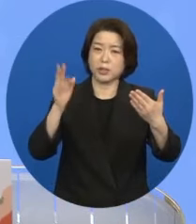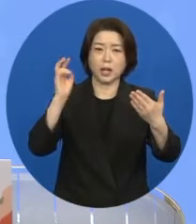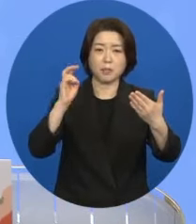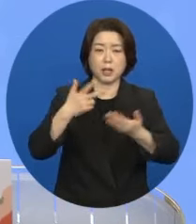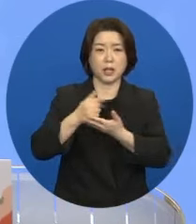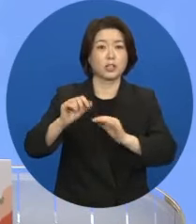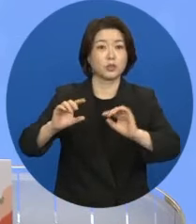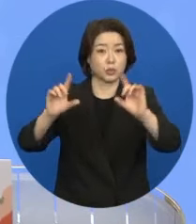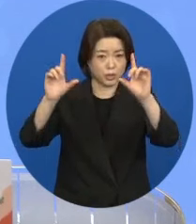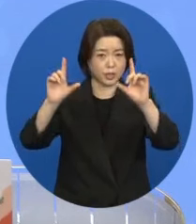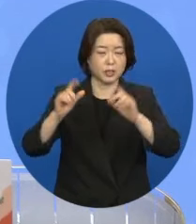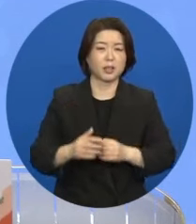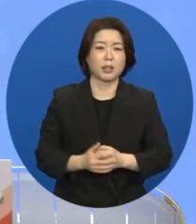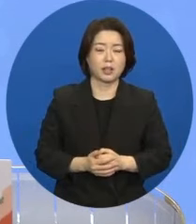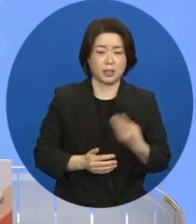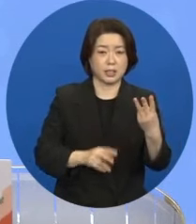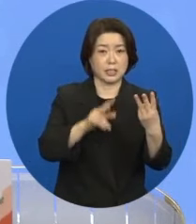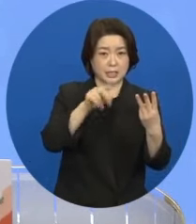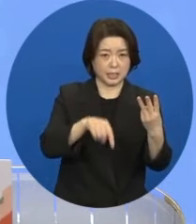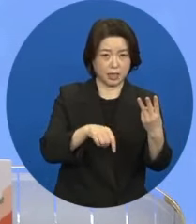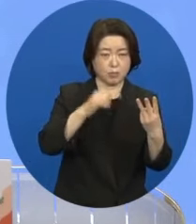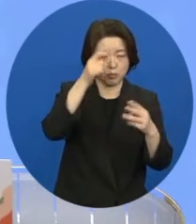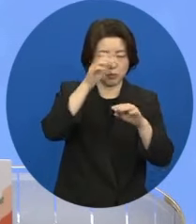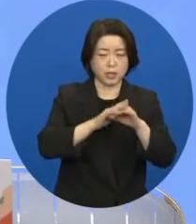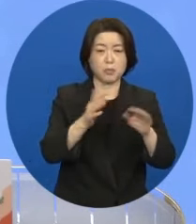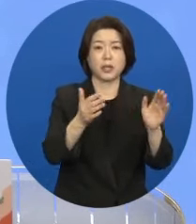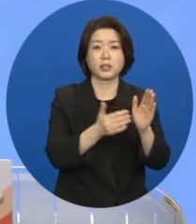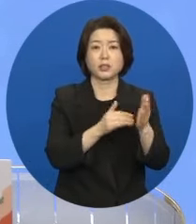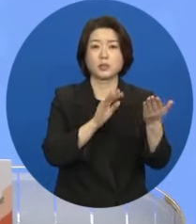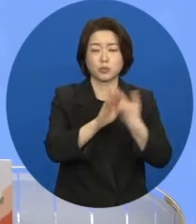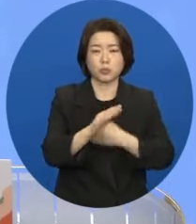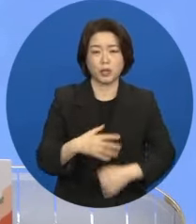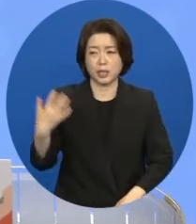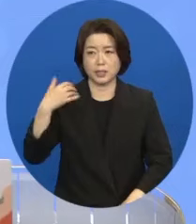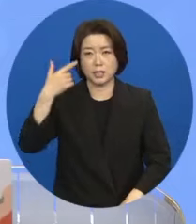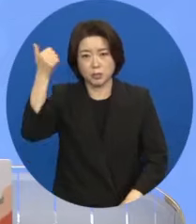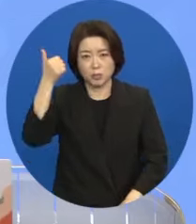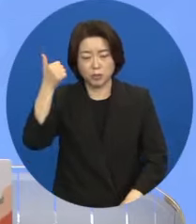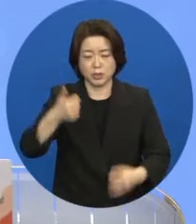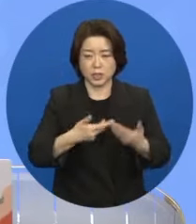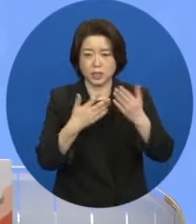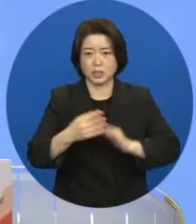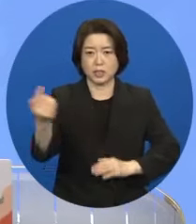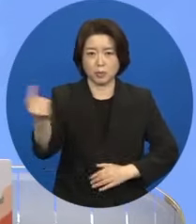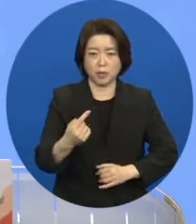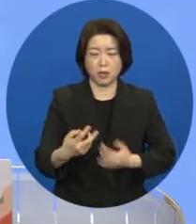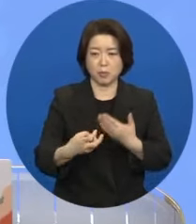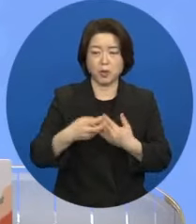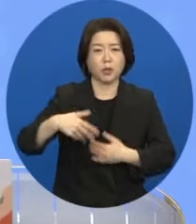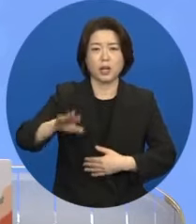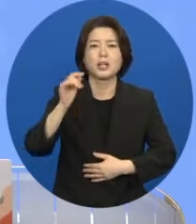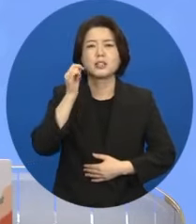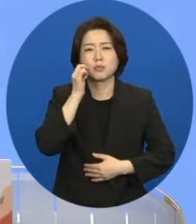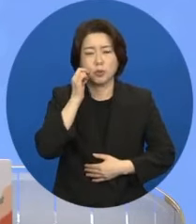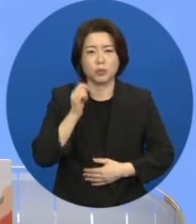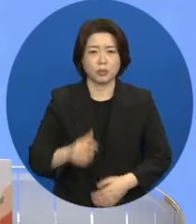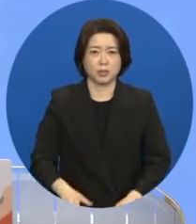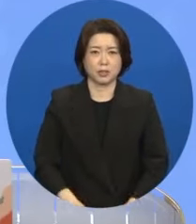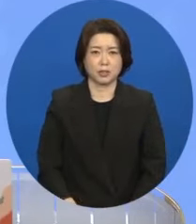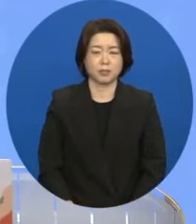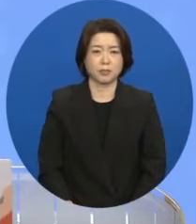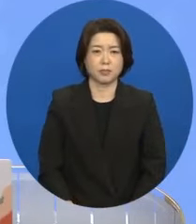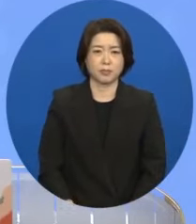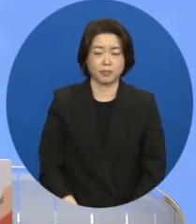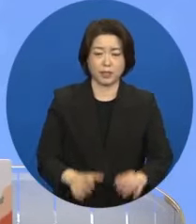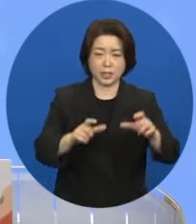주일날 아부 예배를 마치고 단임 사실에 찾아오셨어요 병원에 갈 수 없었기 때문에